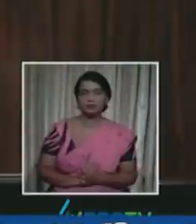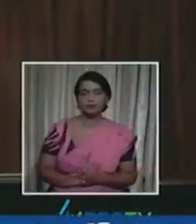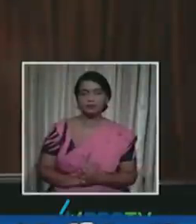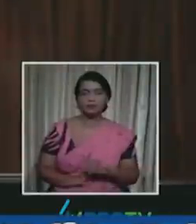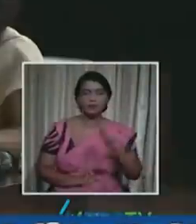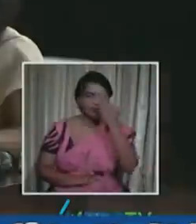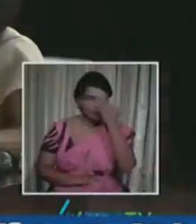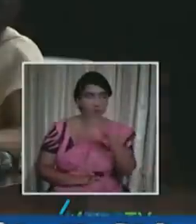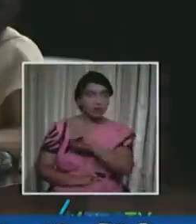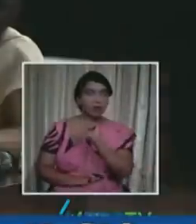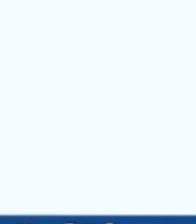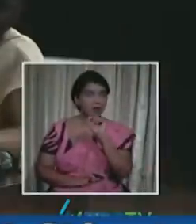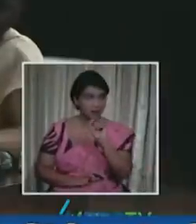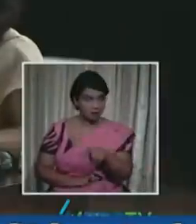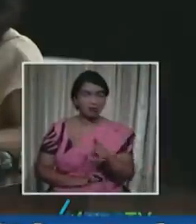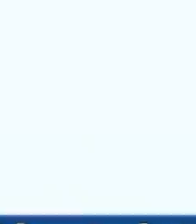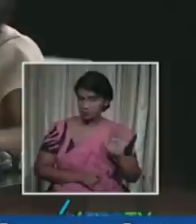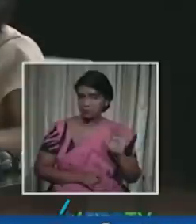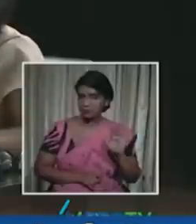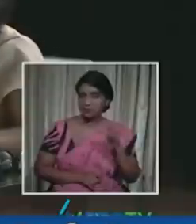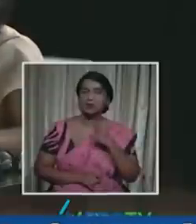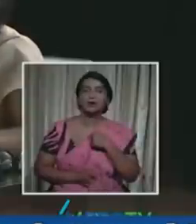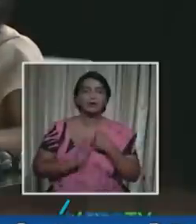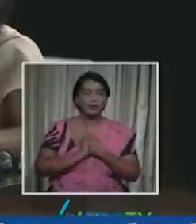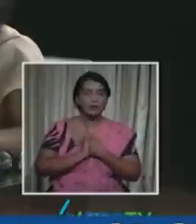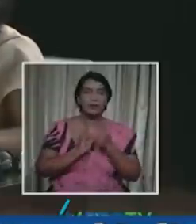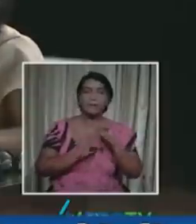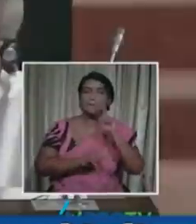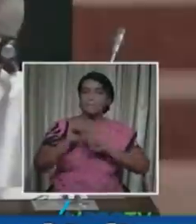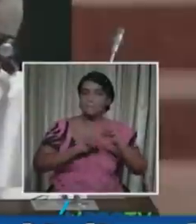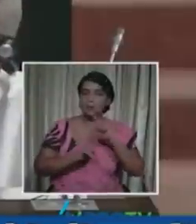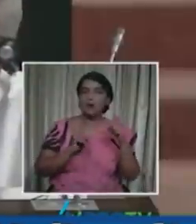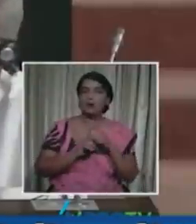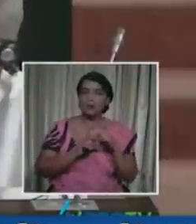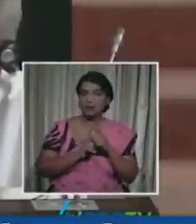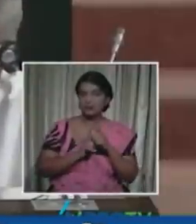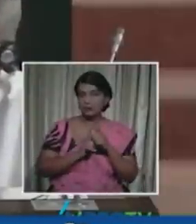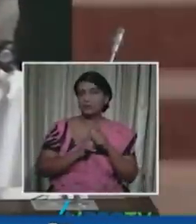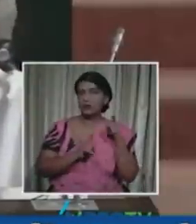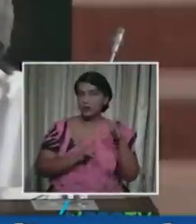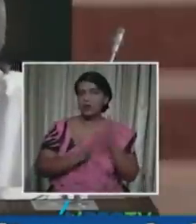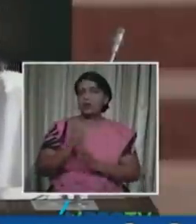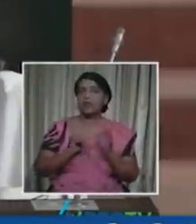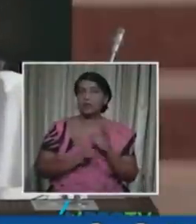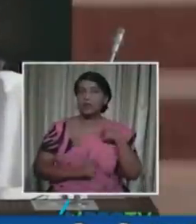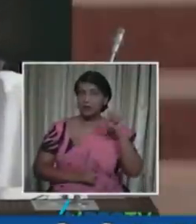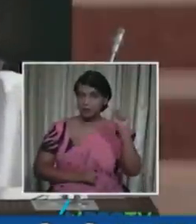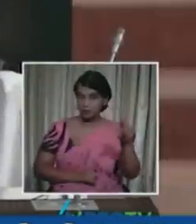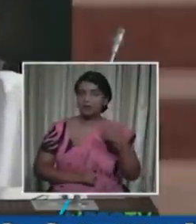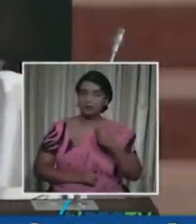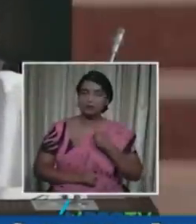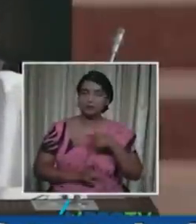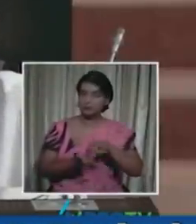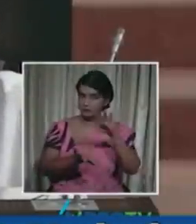කරුණාකර එම නාම යෝජනාව ස්ථිර කරන්න ගරු පාර්ලිමේන්තු මන්ත්‍රී ඩලස් අලහප්පෙරුම මන්ත්‍රීතුමාගේ නම මම